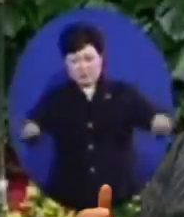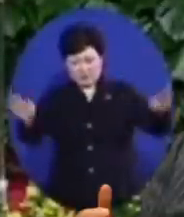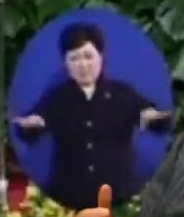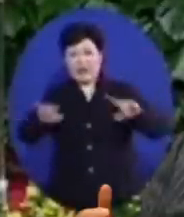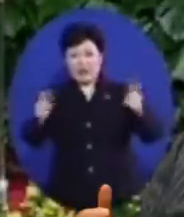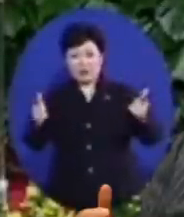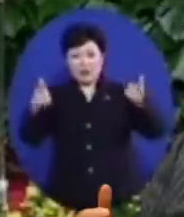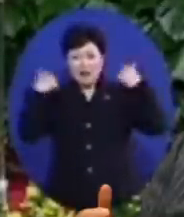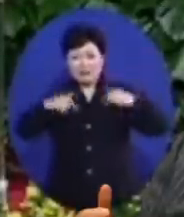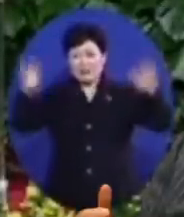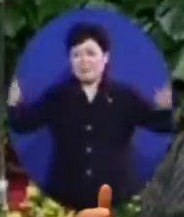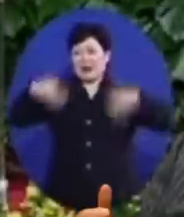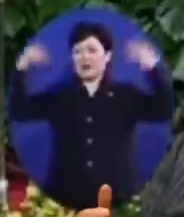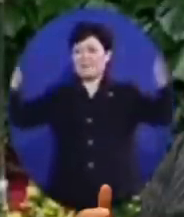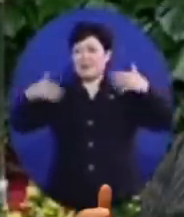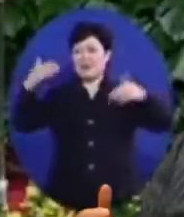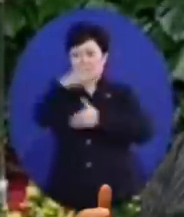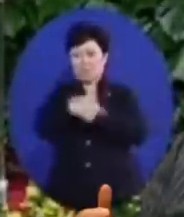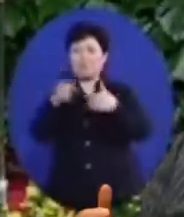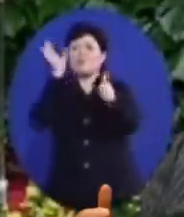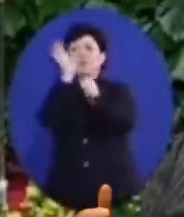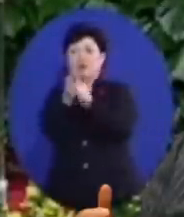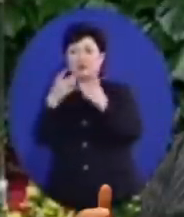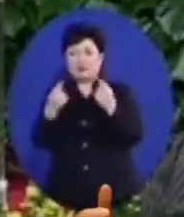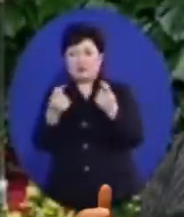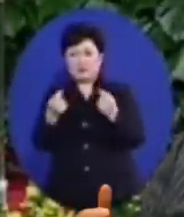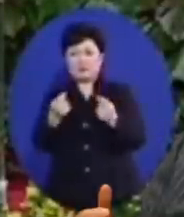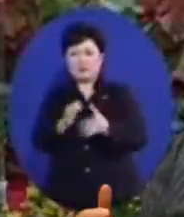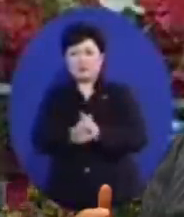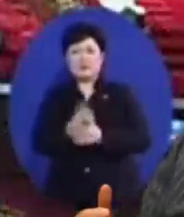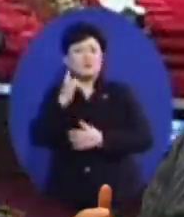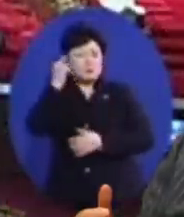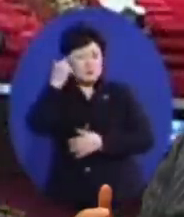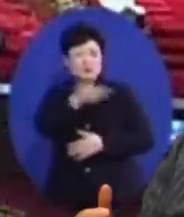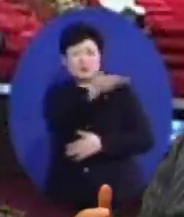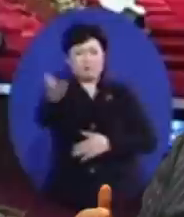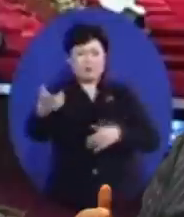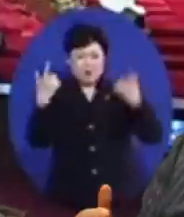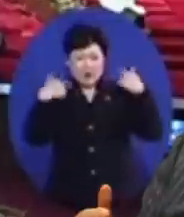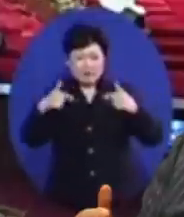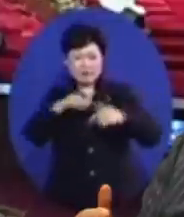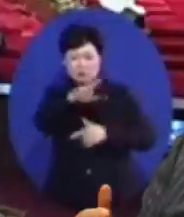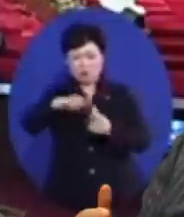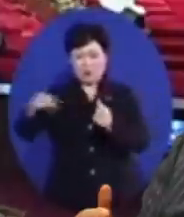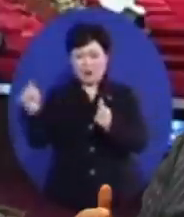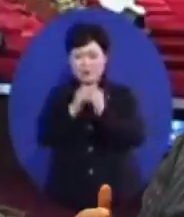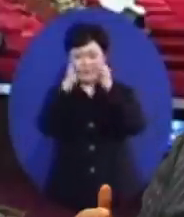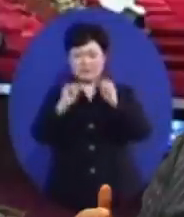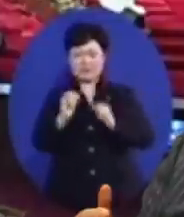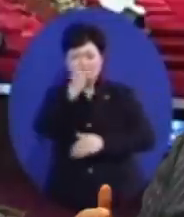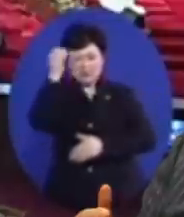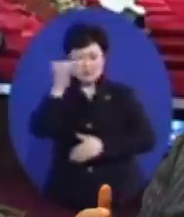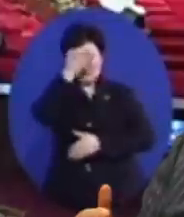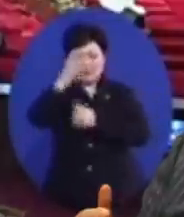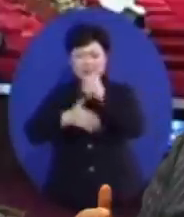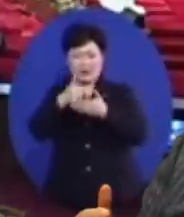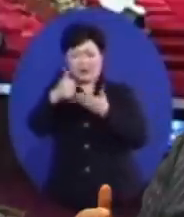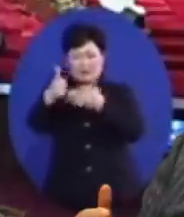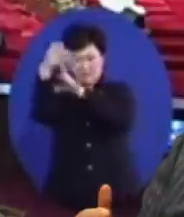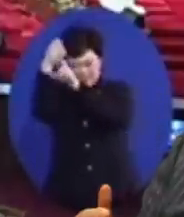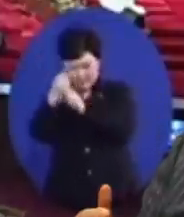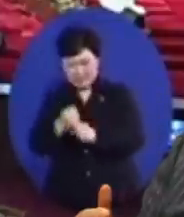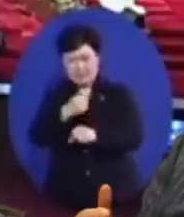항상 상승기류에 몸을 맡깁니다. 그와 같이 우리도 항상 우리와 같이 계신 성령 하나님께